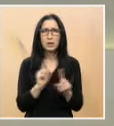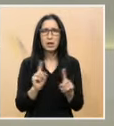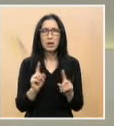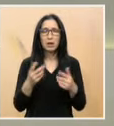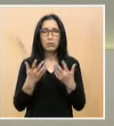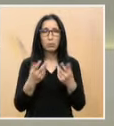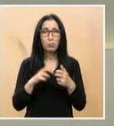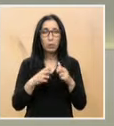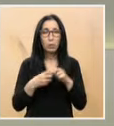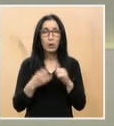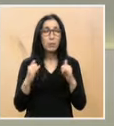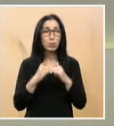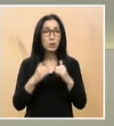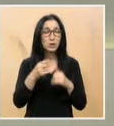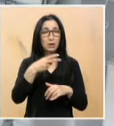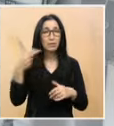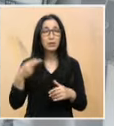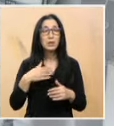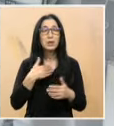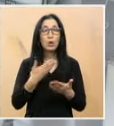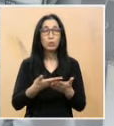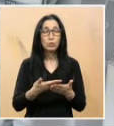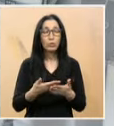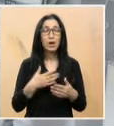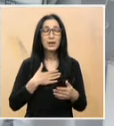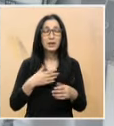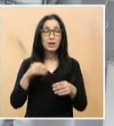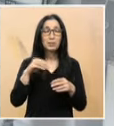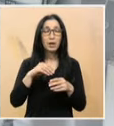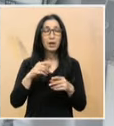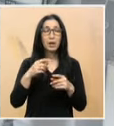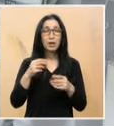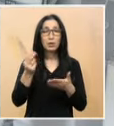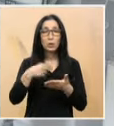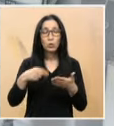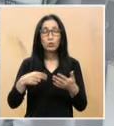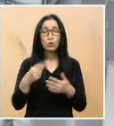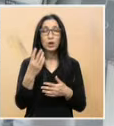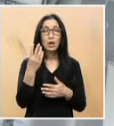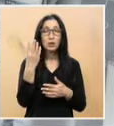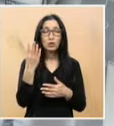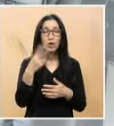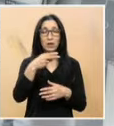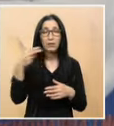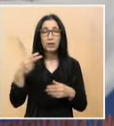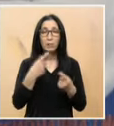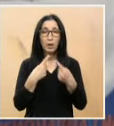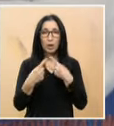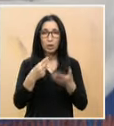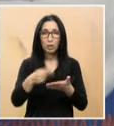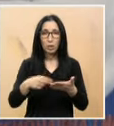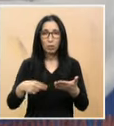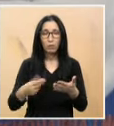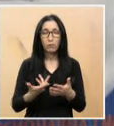Нямаме никакъв проблем, защото русенските фирми се отзоваха. Ние сме сключили с 4 фирми договор, за да могат учениците